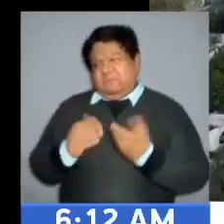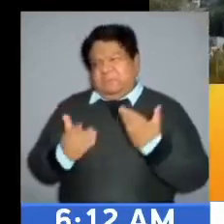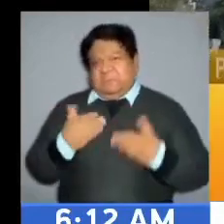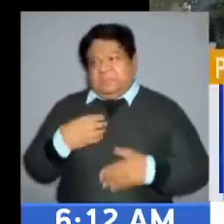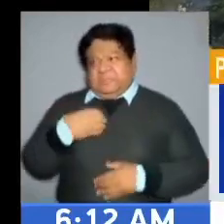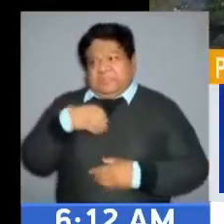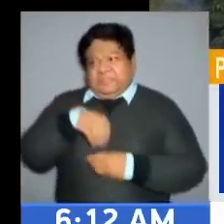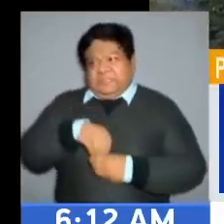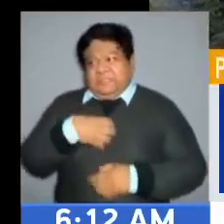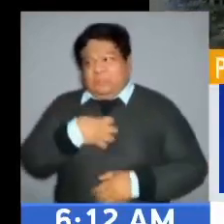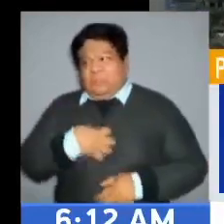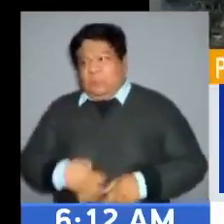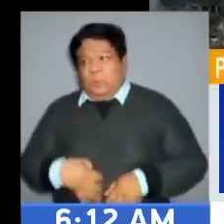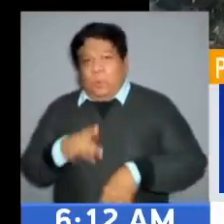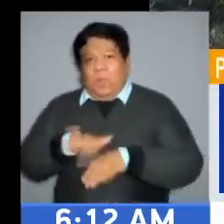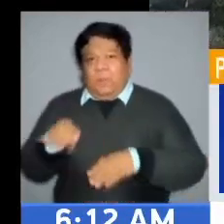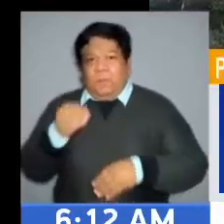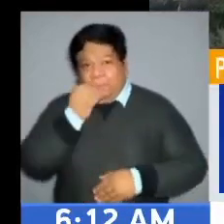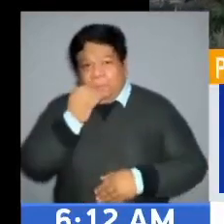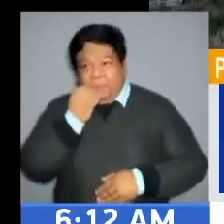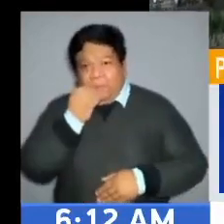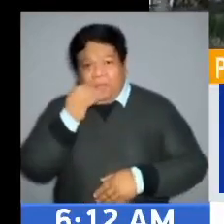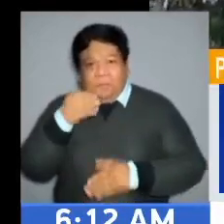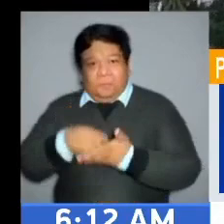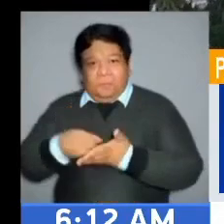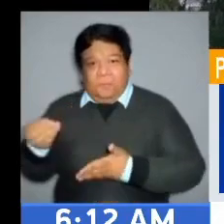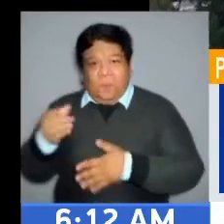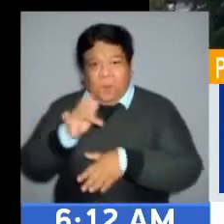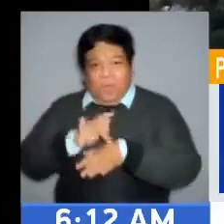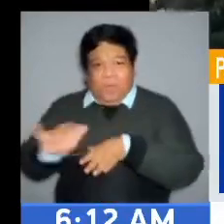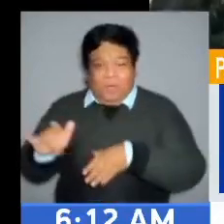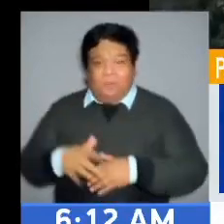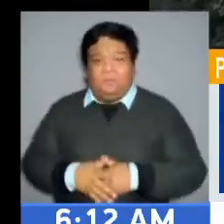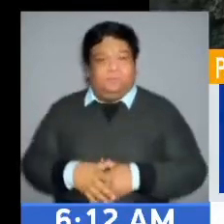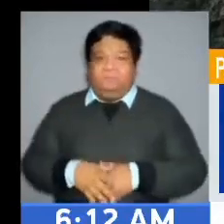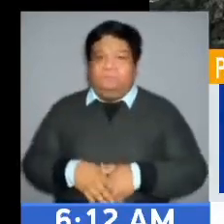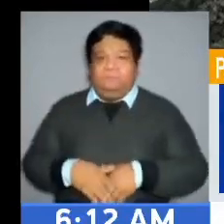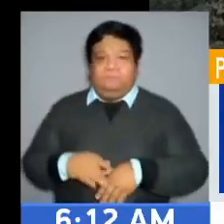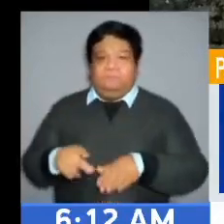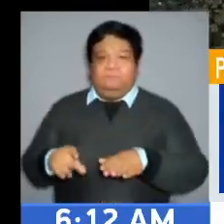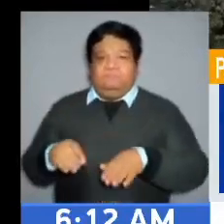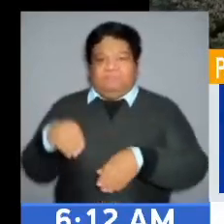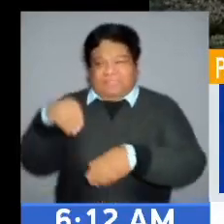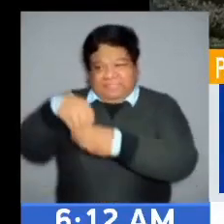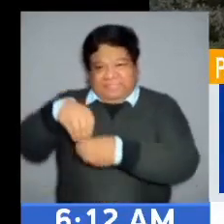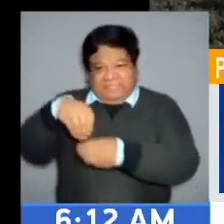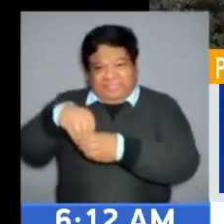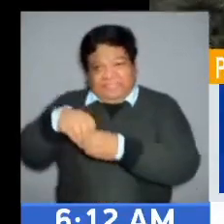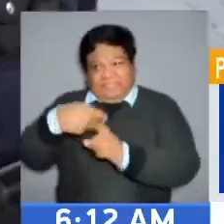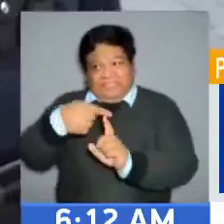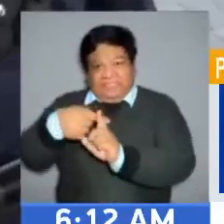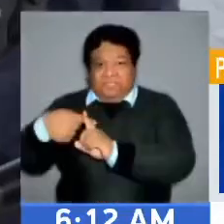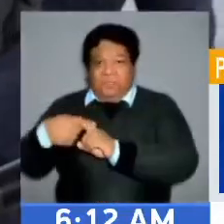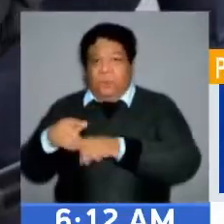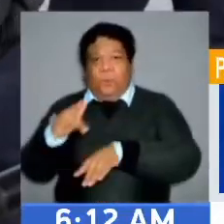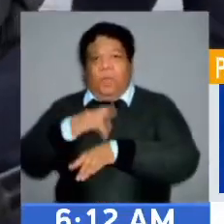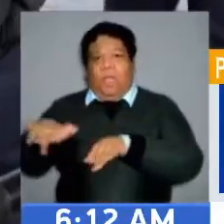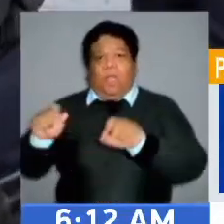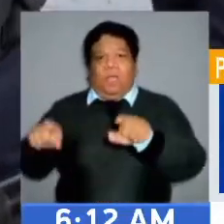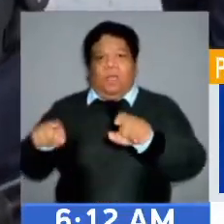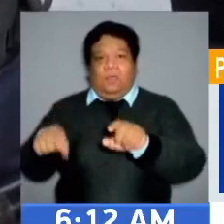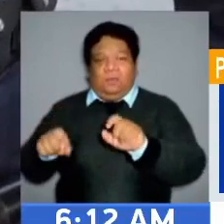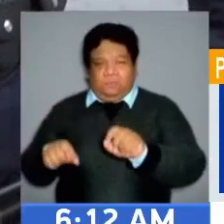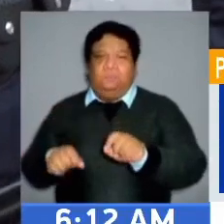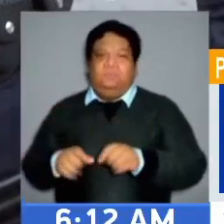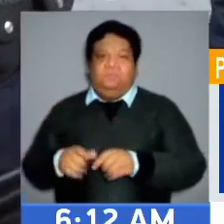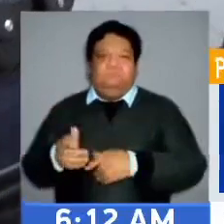sa loob. Wala po kayong mabibilan sa loob kasi zero vendor po talaga sa loob. Okay. Meron ho tayong mga minsan dinadaanan ng mga tao dyan,